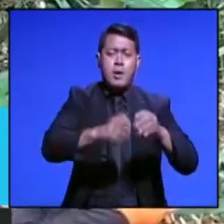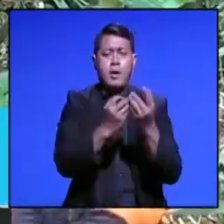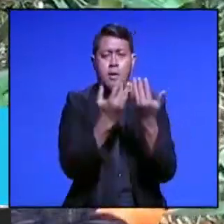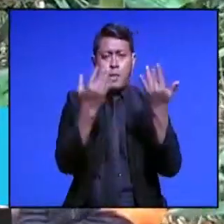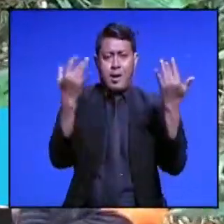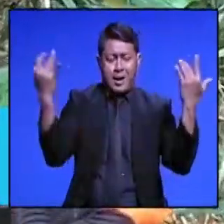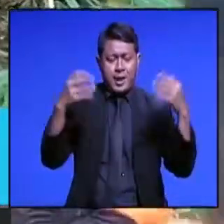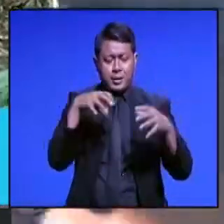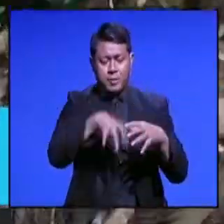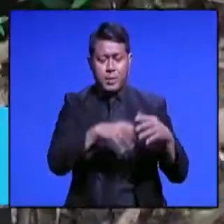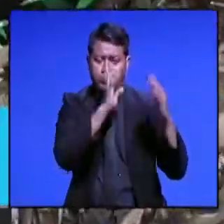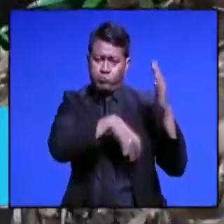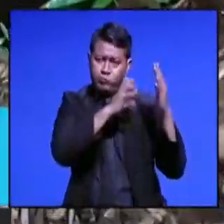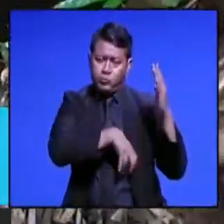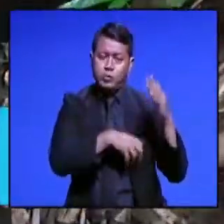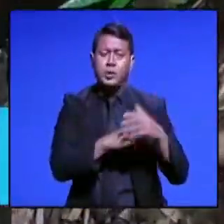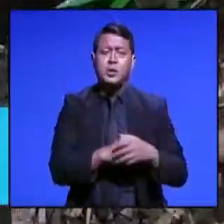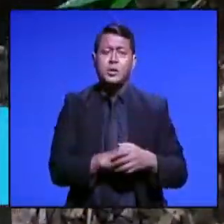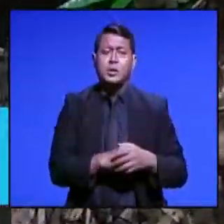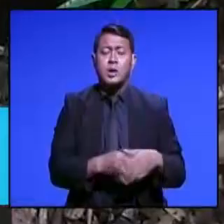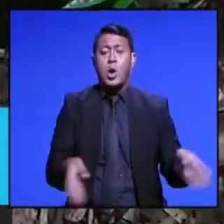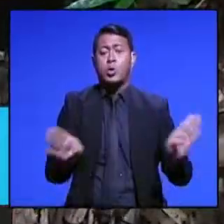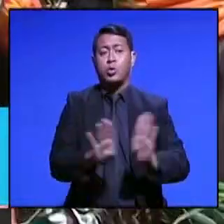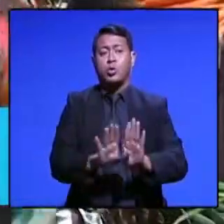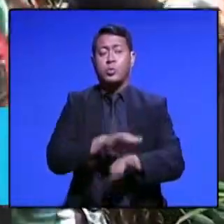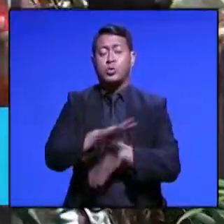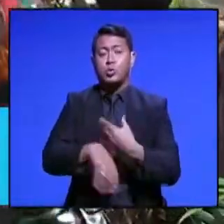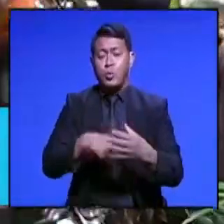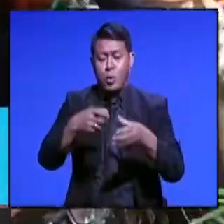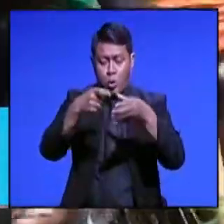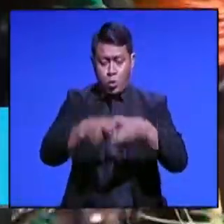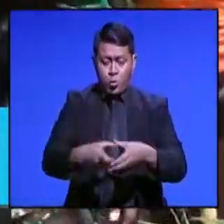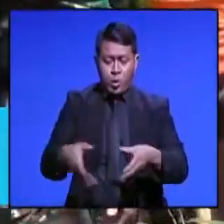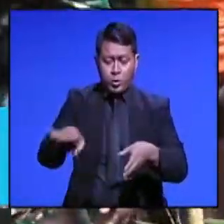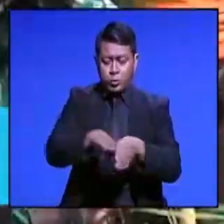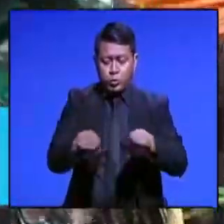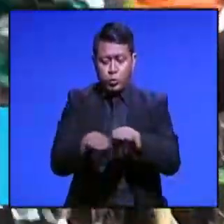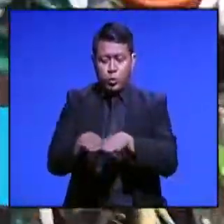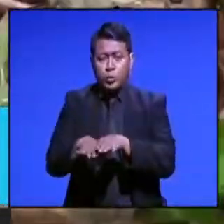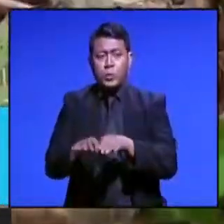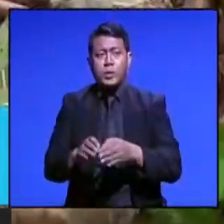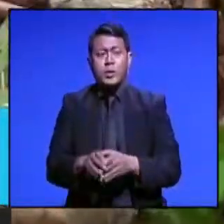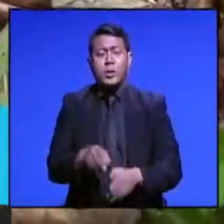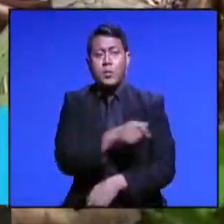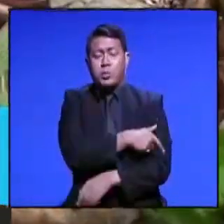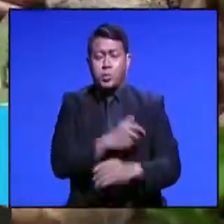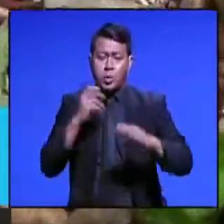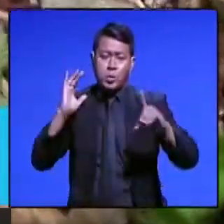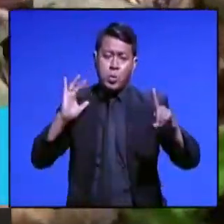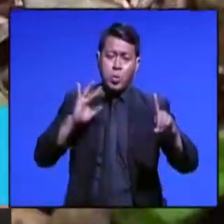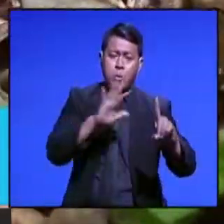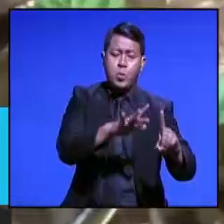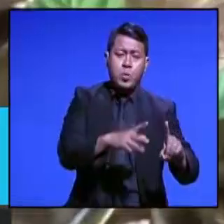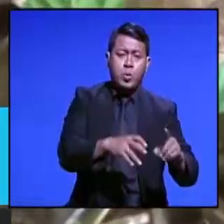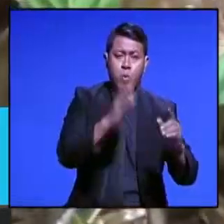emas ilegal. Penyegelan dilakukan dengan menutup setiap lubang dan memasang garis polisi. Petugas juga memburu para penambang